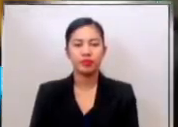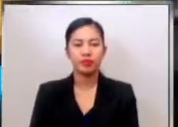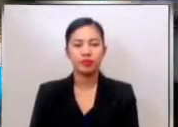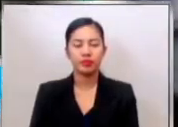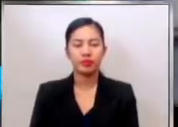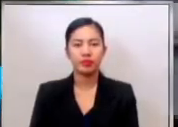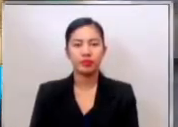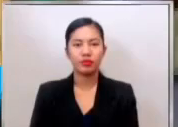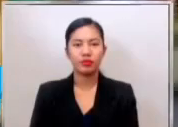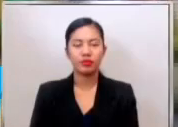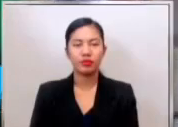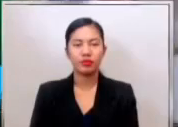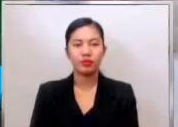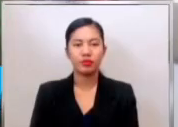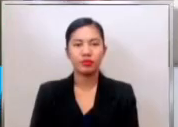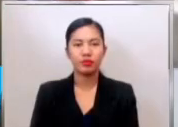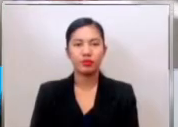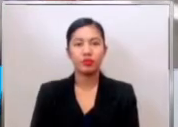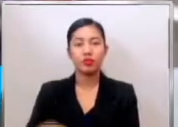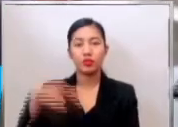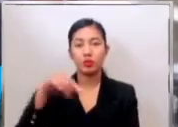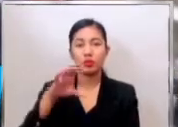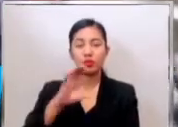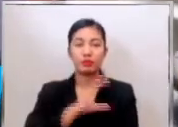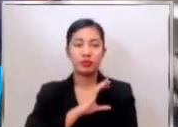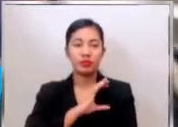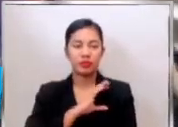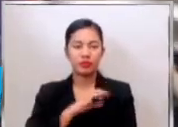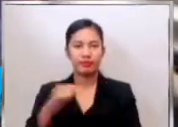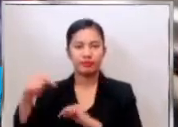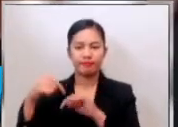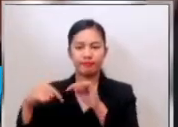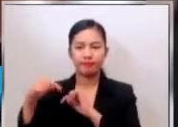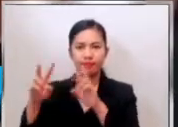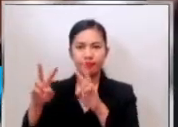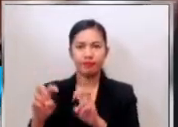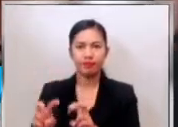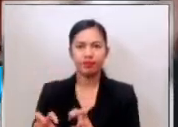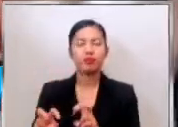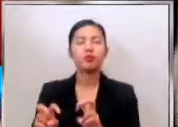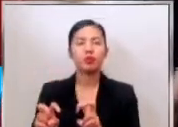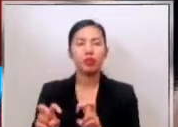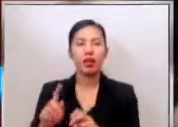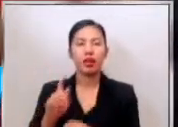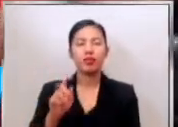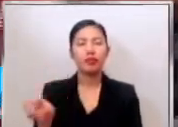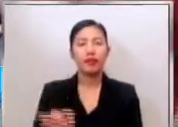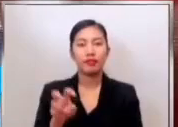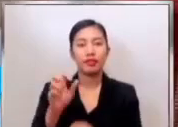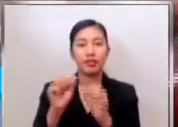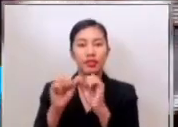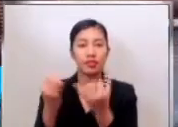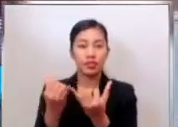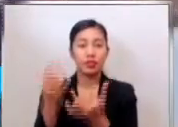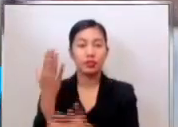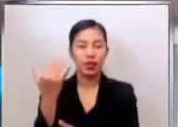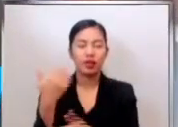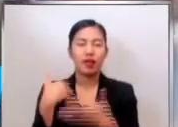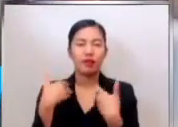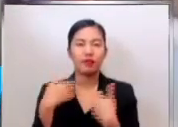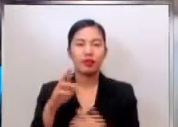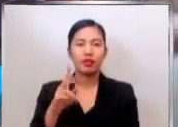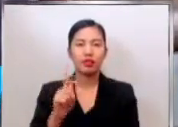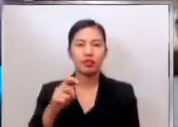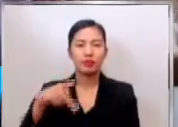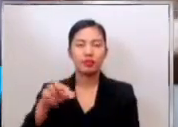Inoperate ng QCPD Station 7 ang travel agency na ito sa Cubao, Quezon City. Dito raw nang galing ang RT-PCR test result ng isang